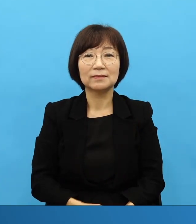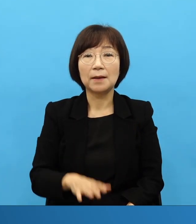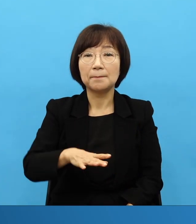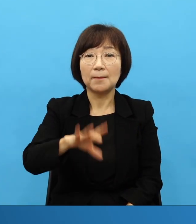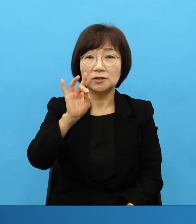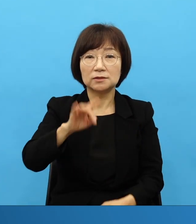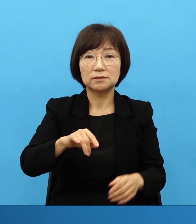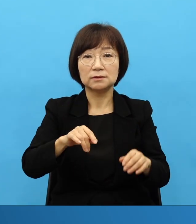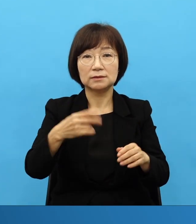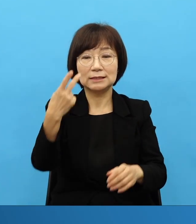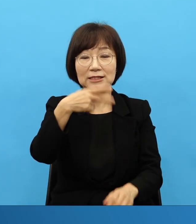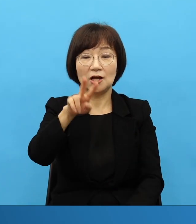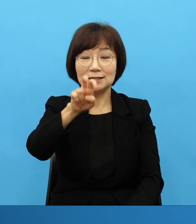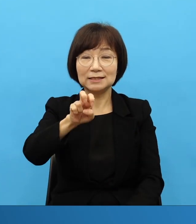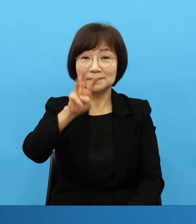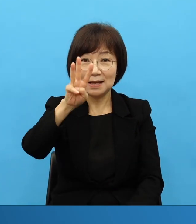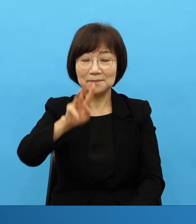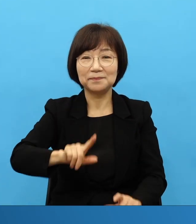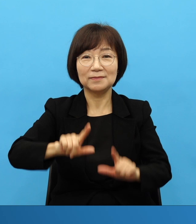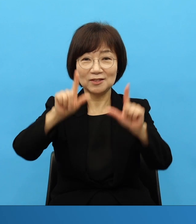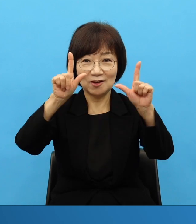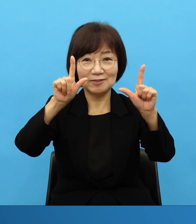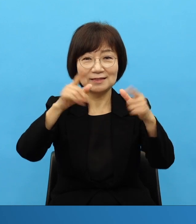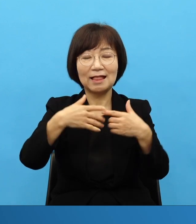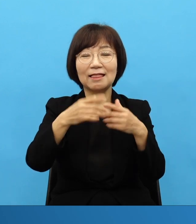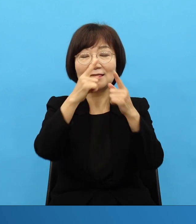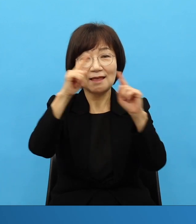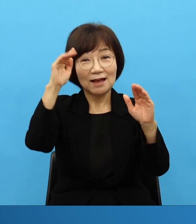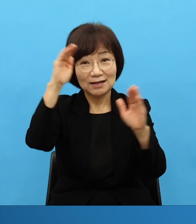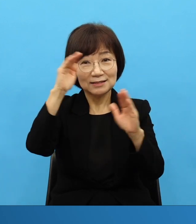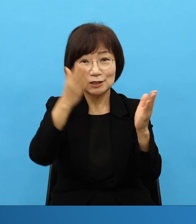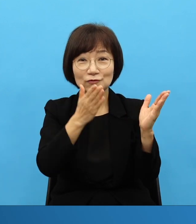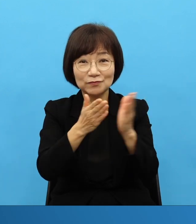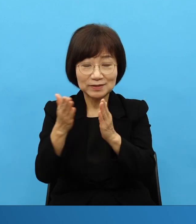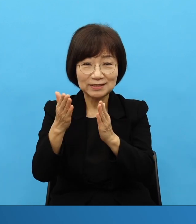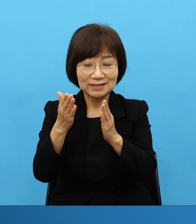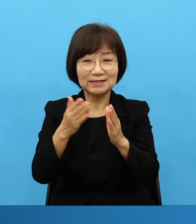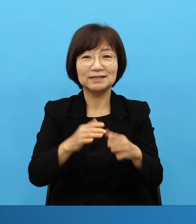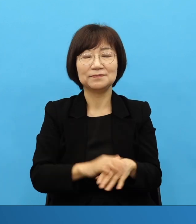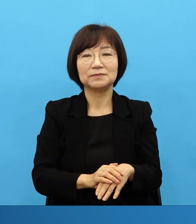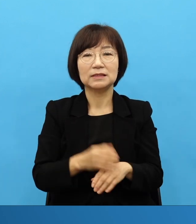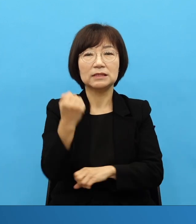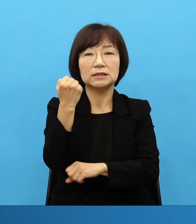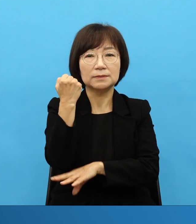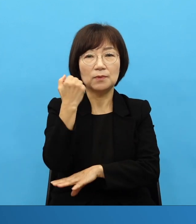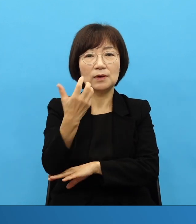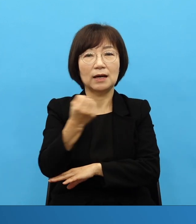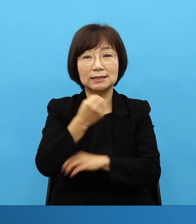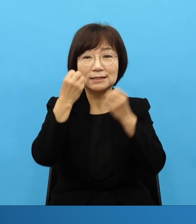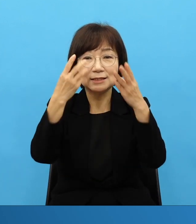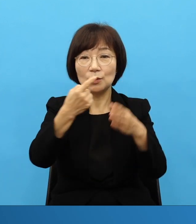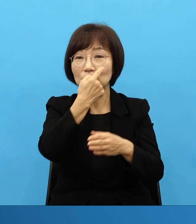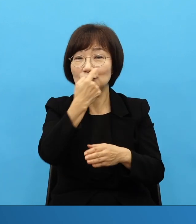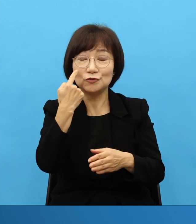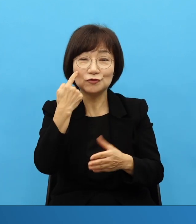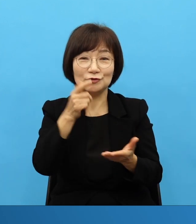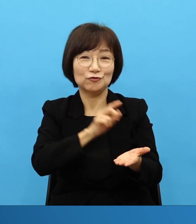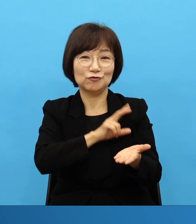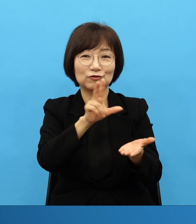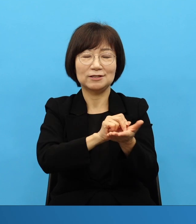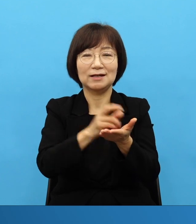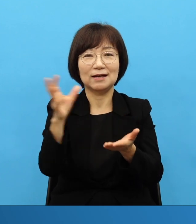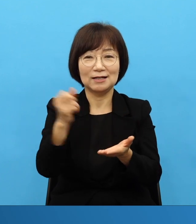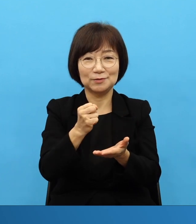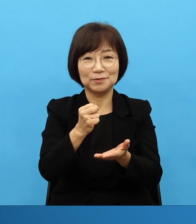먼저 2023 예비대학생 수련회가 근본을 가진 새로운 눈이란 주제로 오는 28일 덕평 RUTC에서